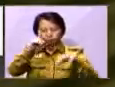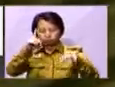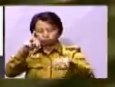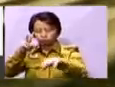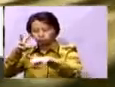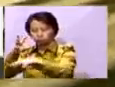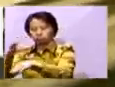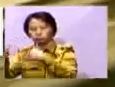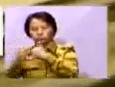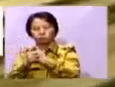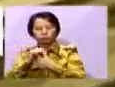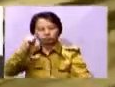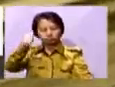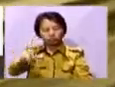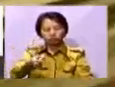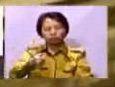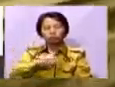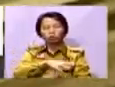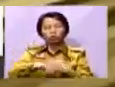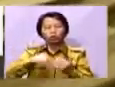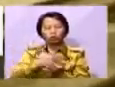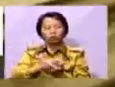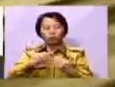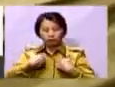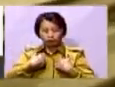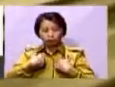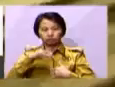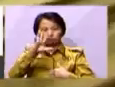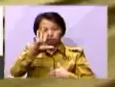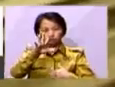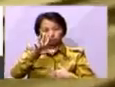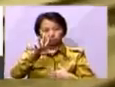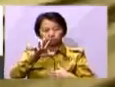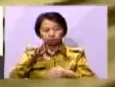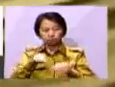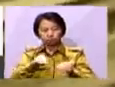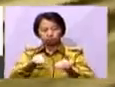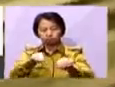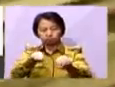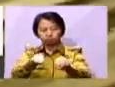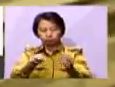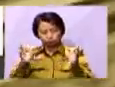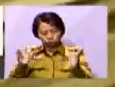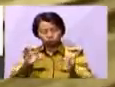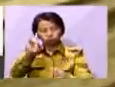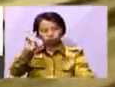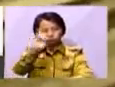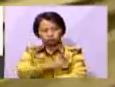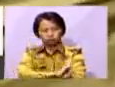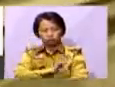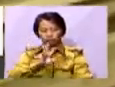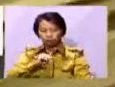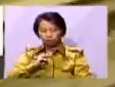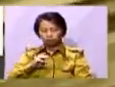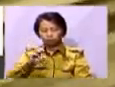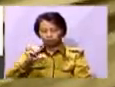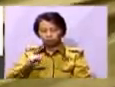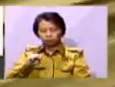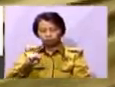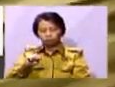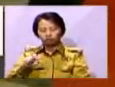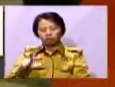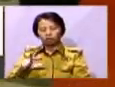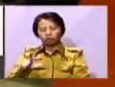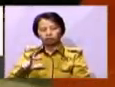sehingga esok. Keseluruhannya terdapat 5 struktur pergerakan tren sepanjang tempoh 7 hari MMMSL